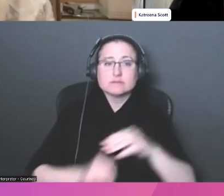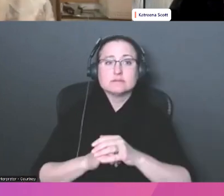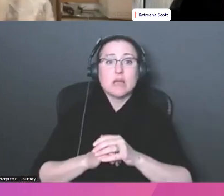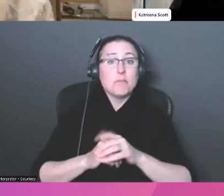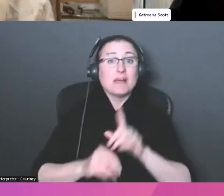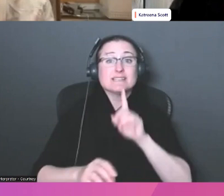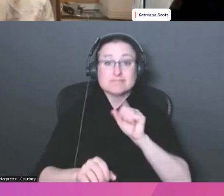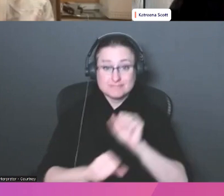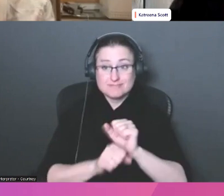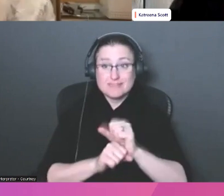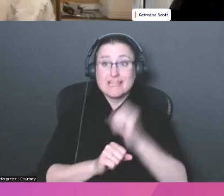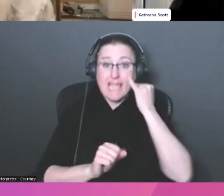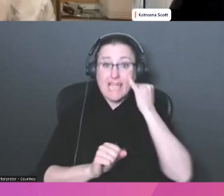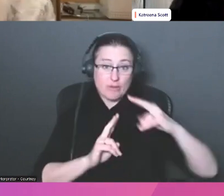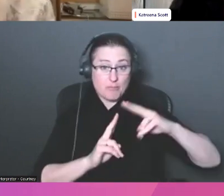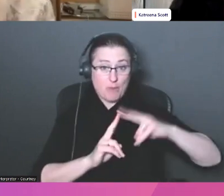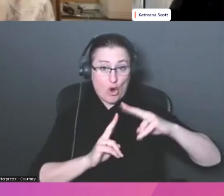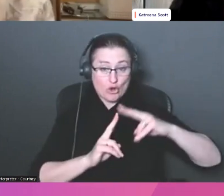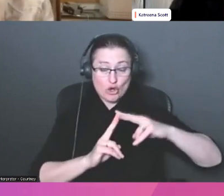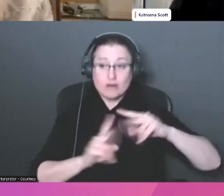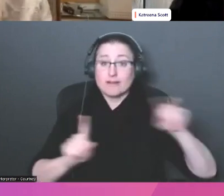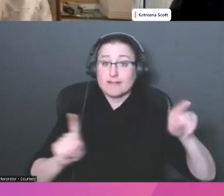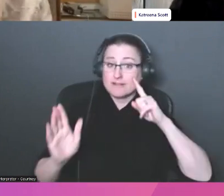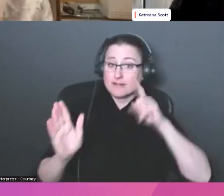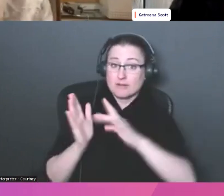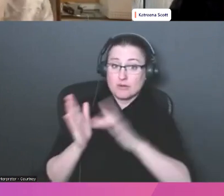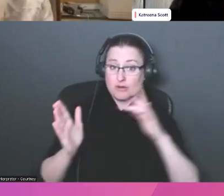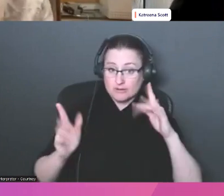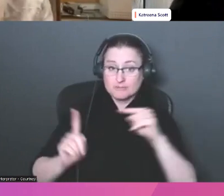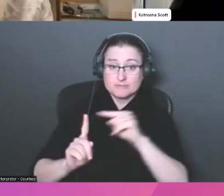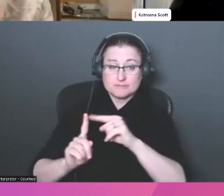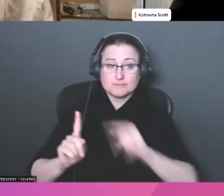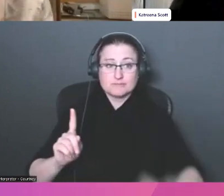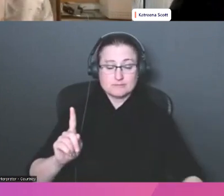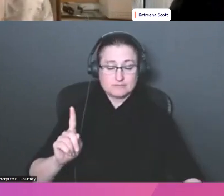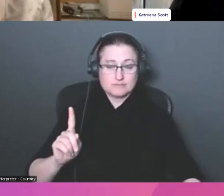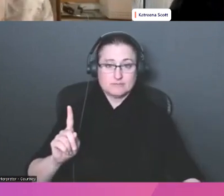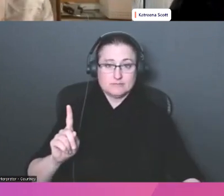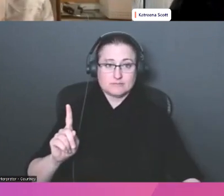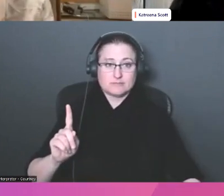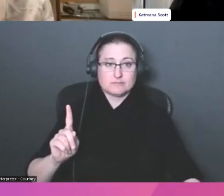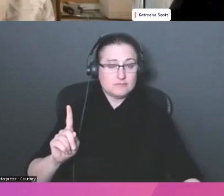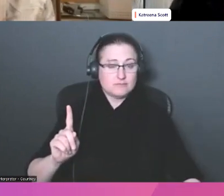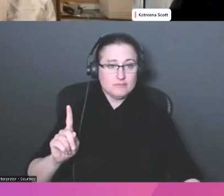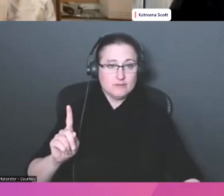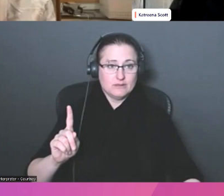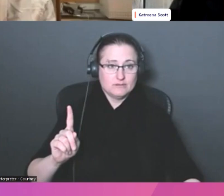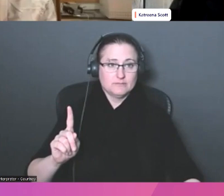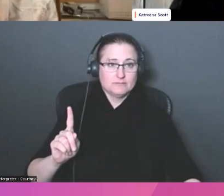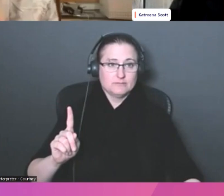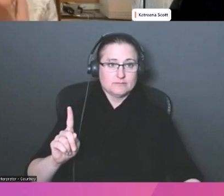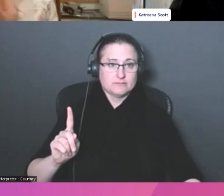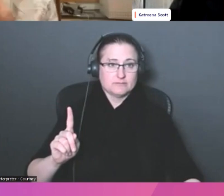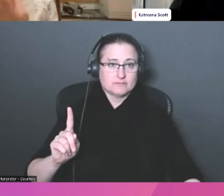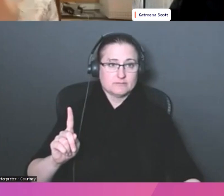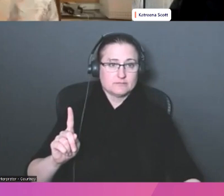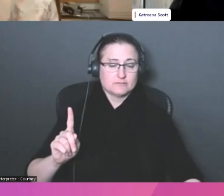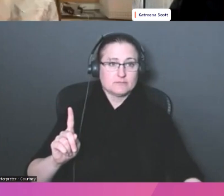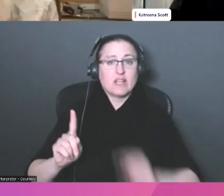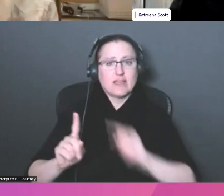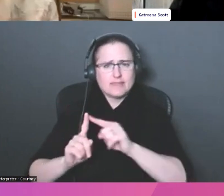l'humiliation, nous le savons, mais c'est la même chose pour les femmes qui font l'objet de violences conjugales.